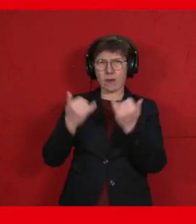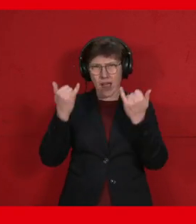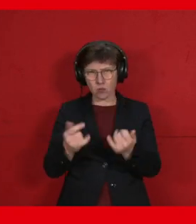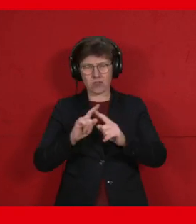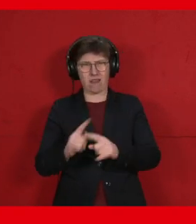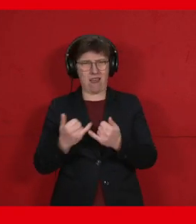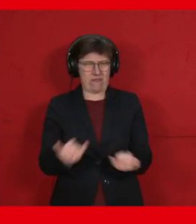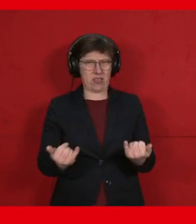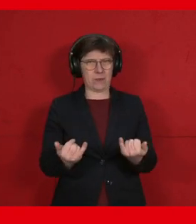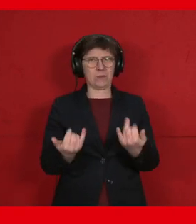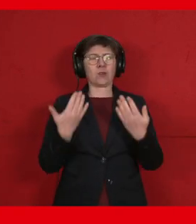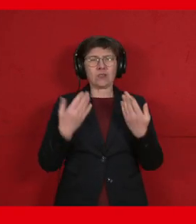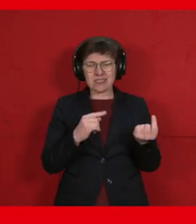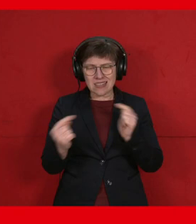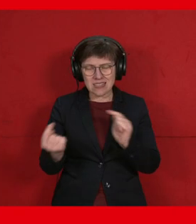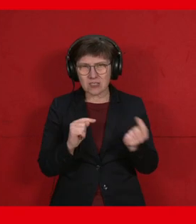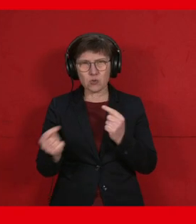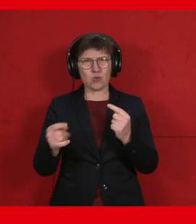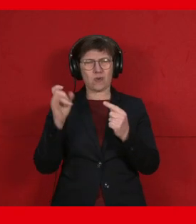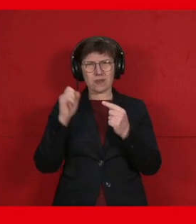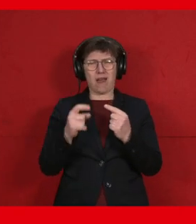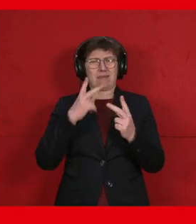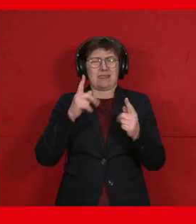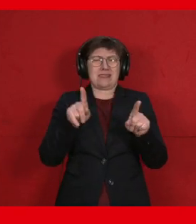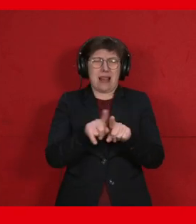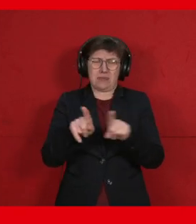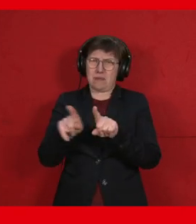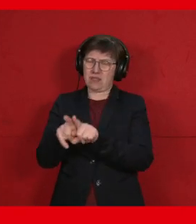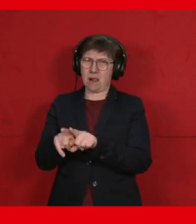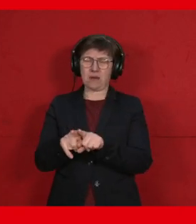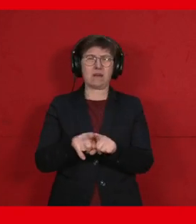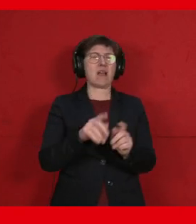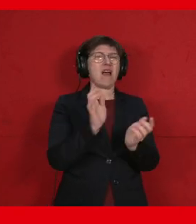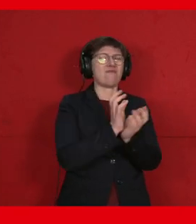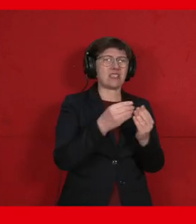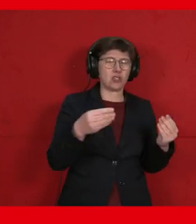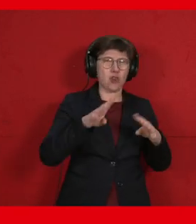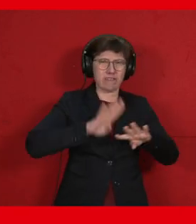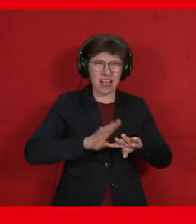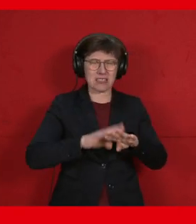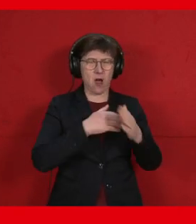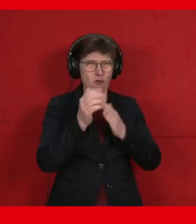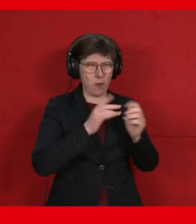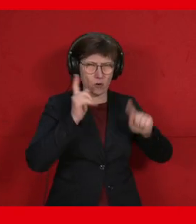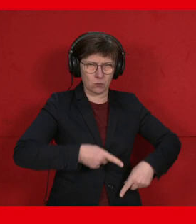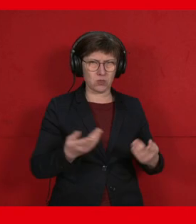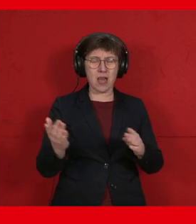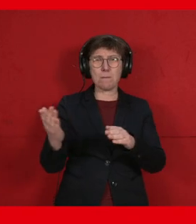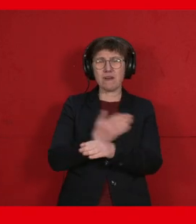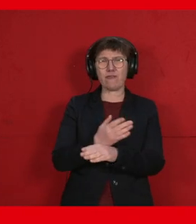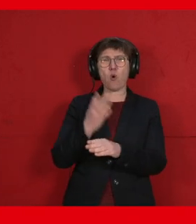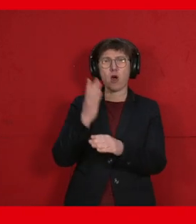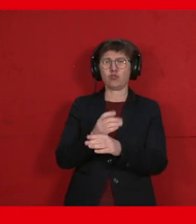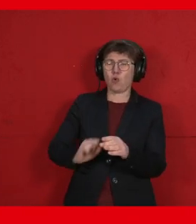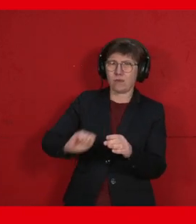zu tun. Und diese Debatte kann man auf vieles andere übertragen. Wir haben das mit dem Wasserstoffnetz, das muss man auch bauen, und zwar auch bevor es